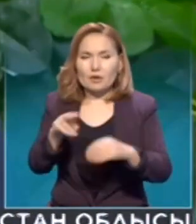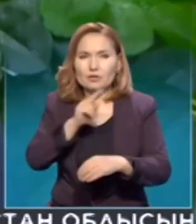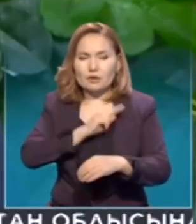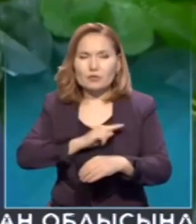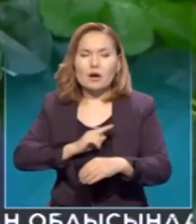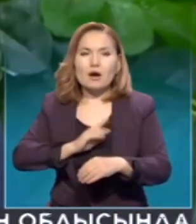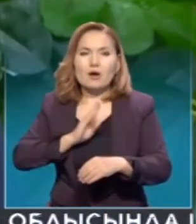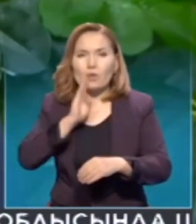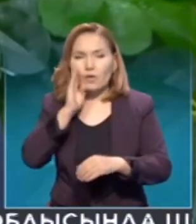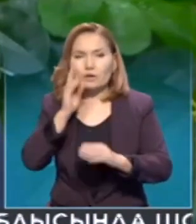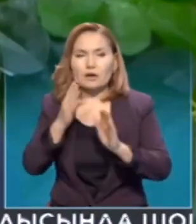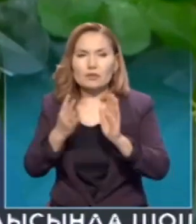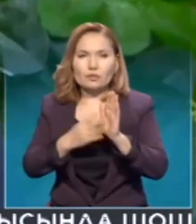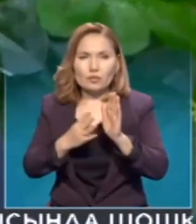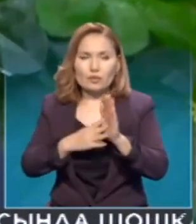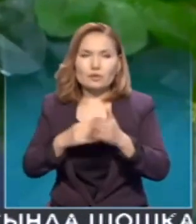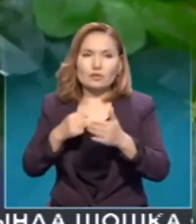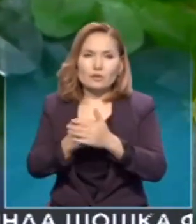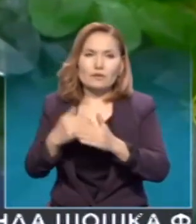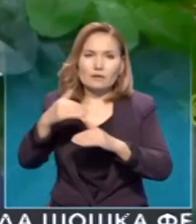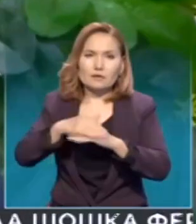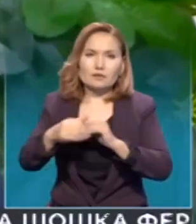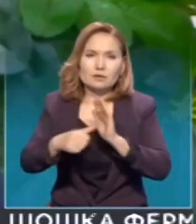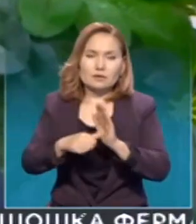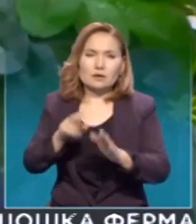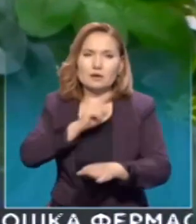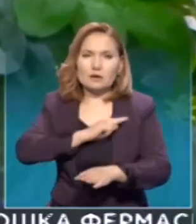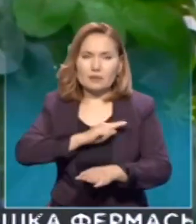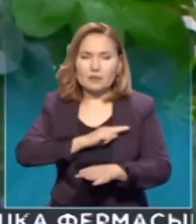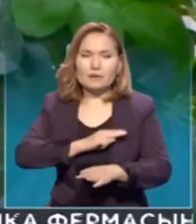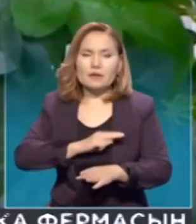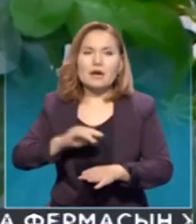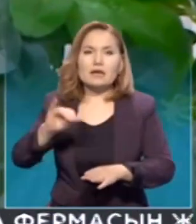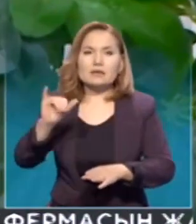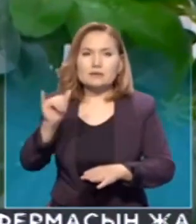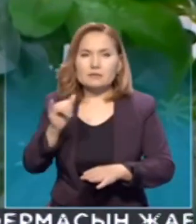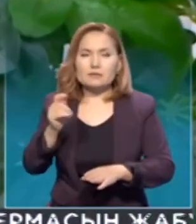сағат таңғы 9-дан кешкі 6-ға дейін жұмыс жасайды. Сенбі, жексенбі жоқ.